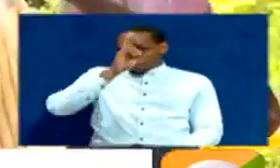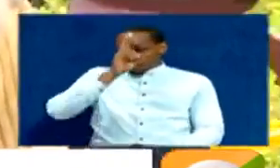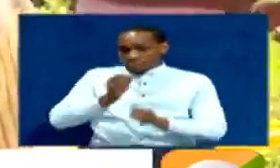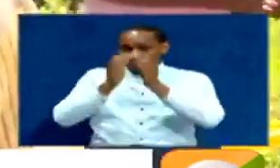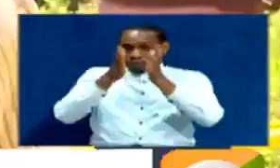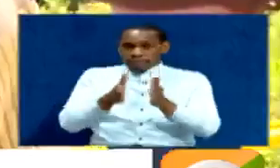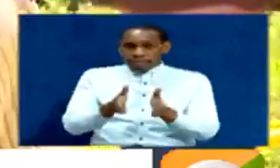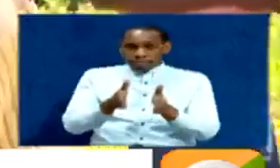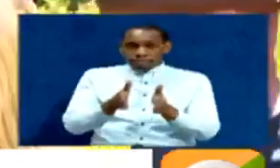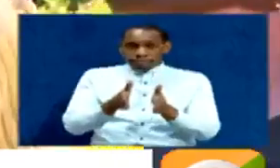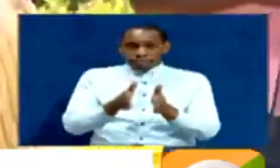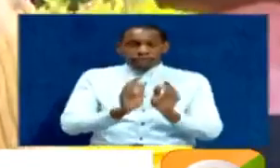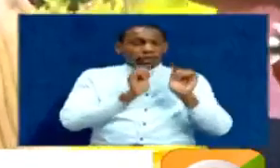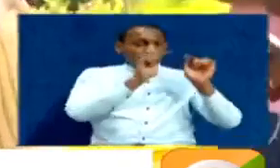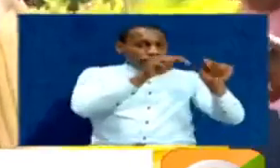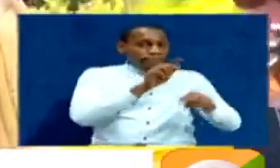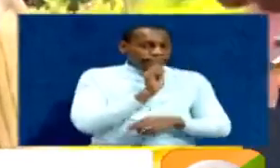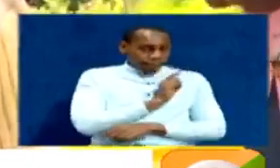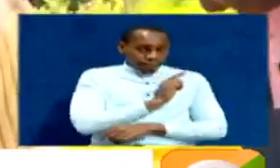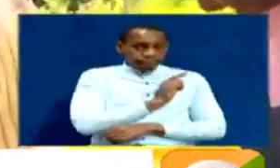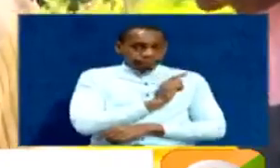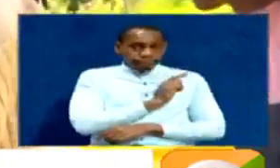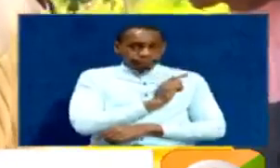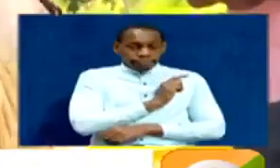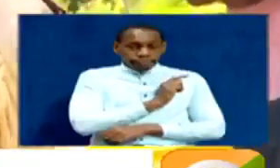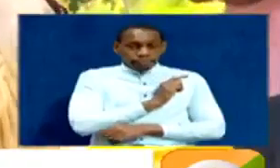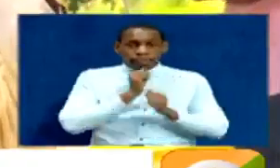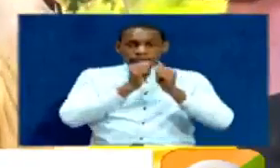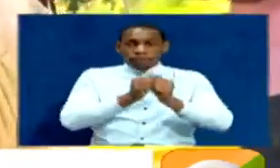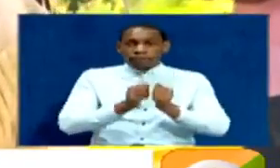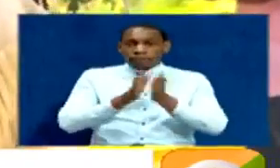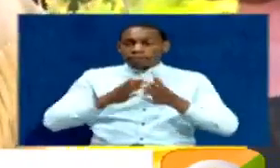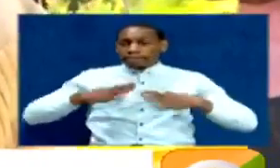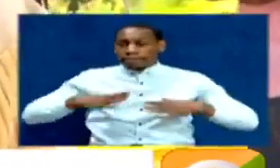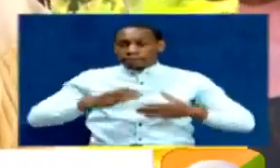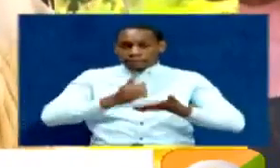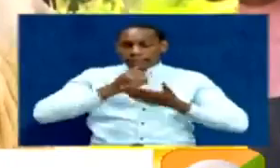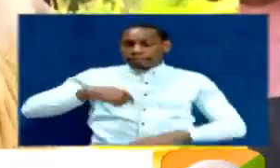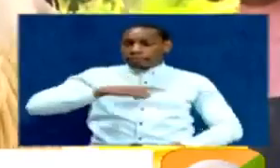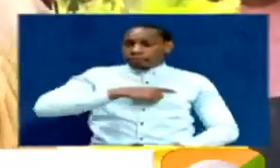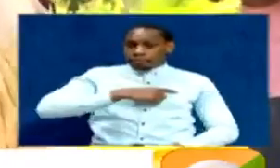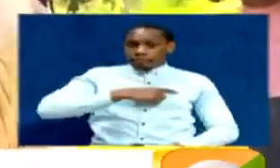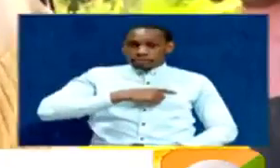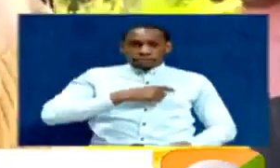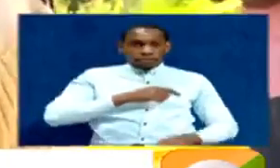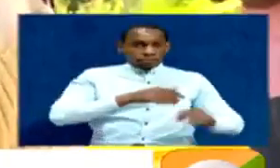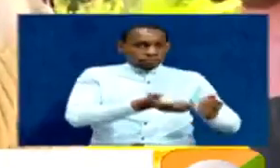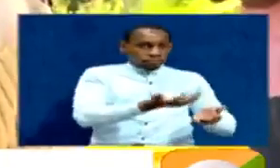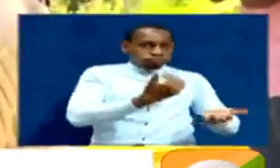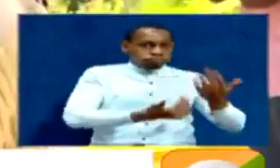station walikuja na pamoja na wananchi wakatusaidia,